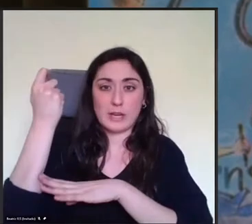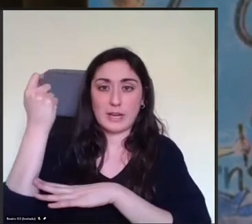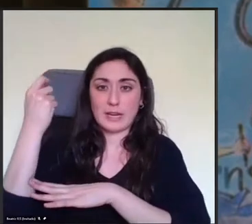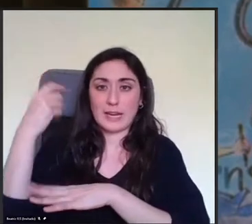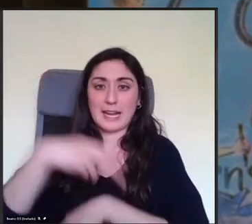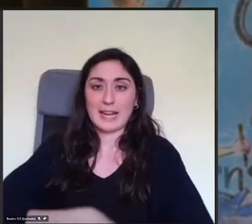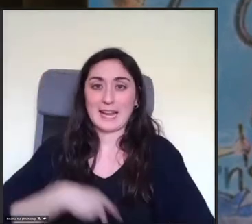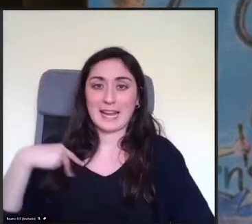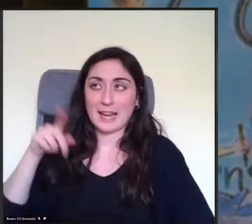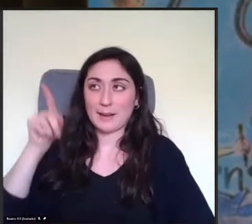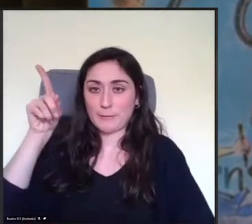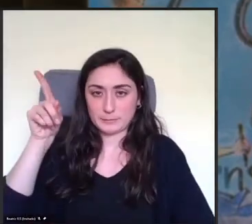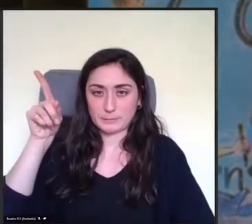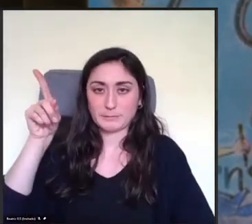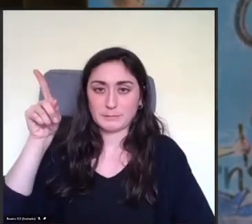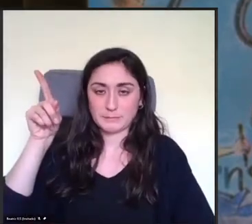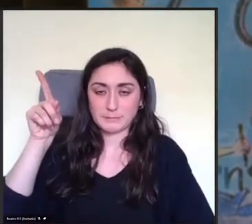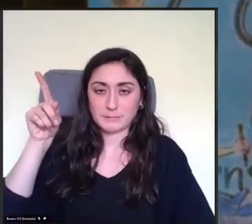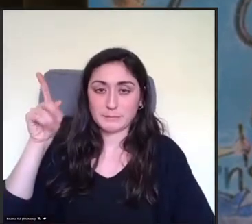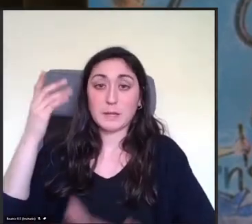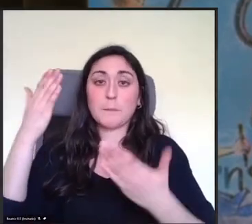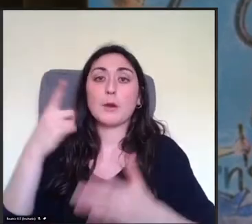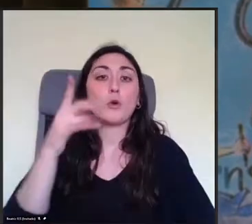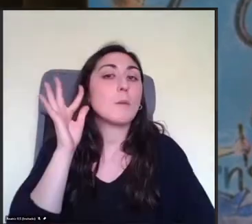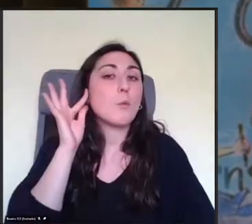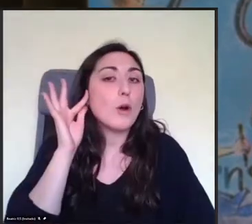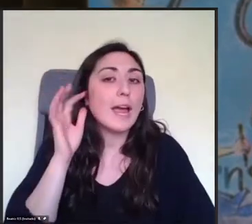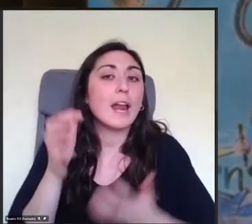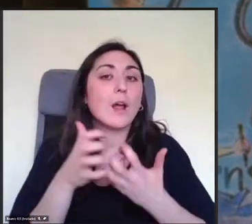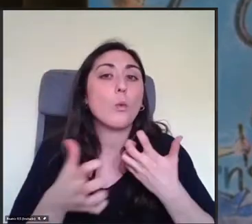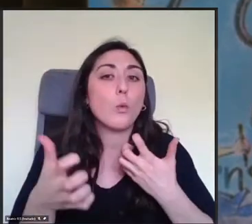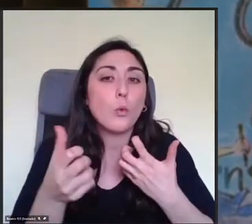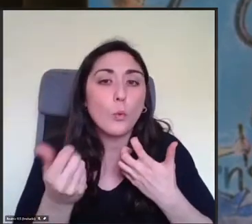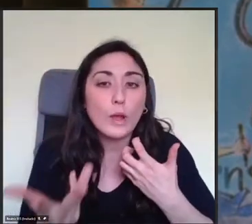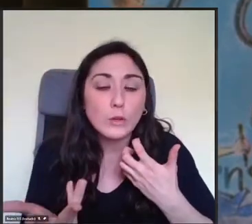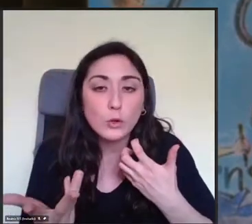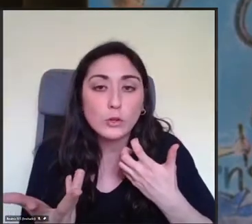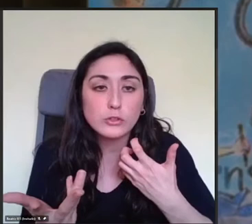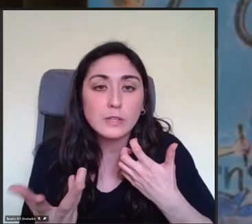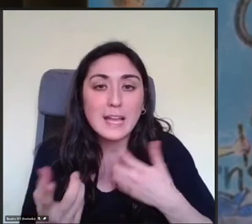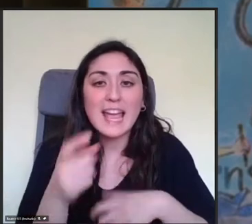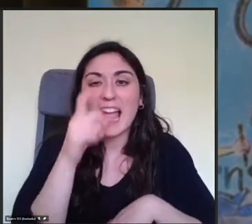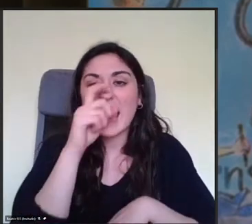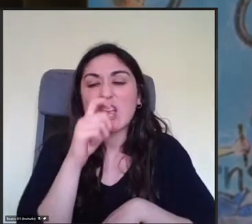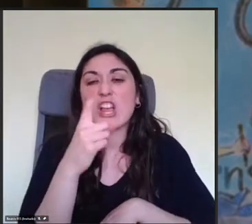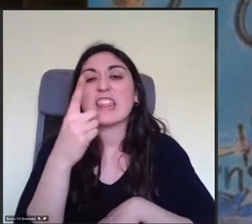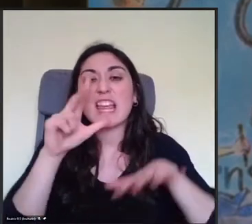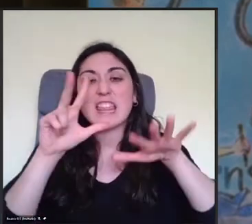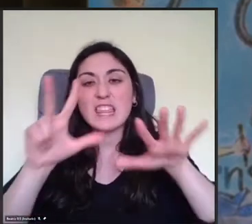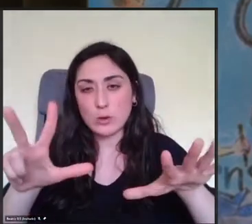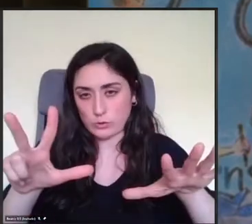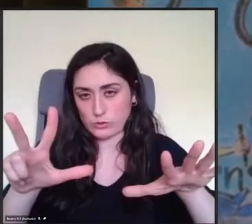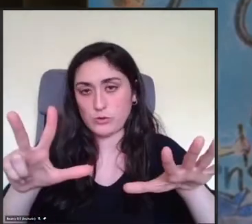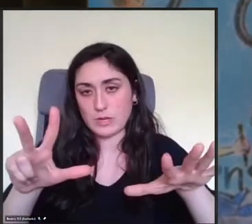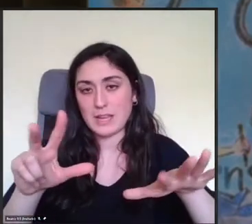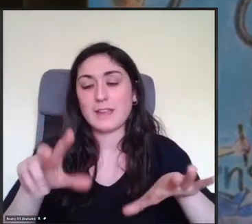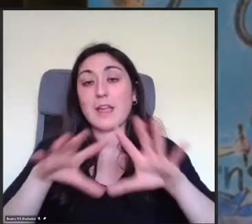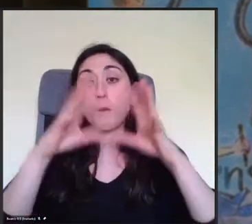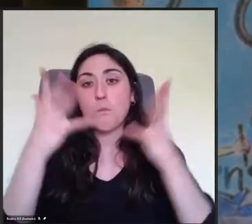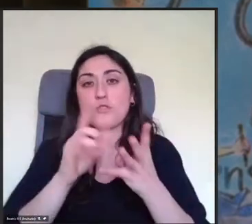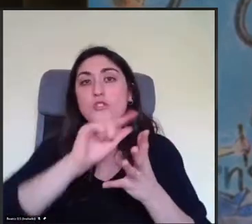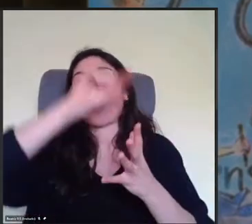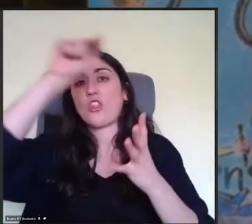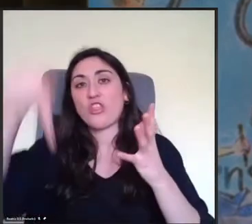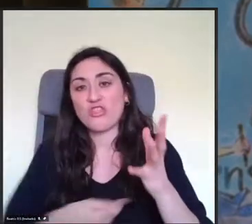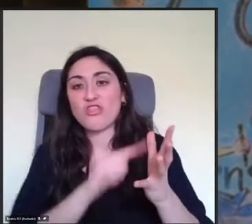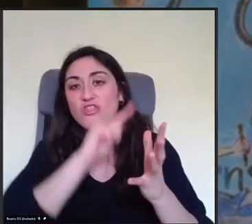part d'alt de la piràmide, mentre que una dona manifestava que havia necessitat 18 anys i fer 2 voltes al món per haver assolit el